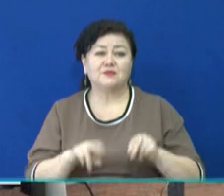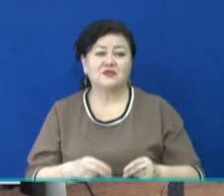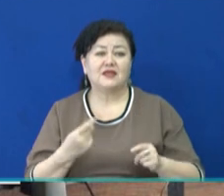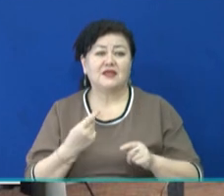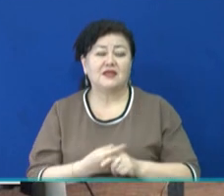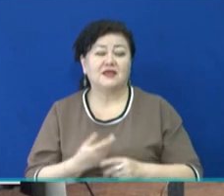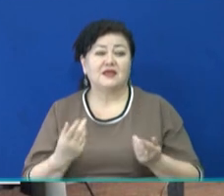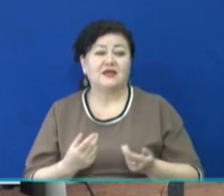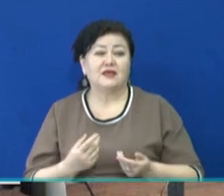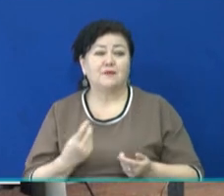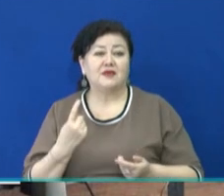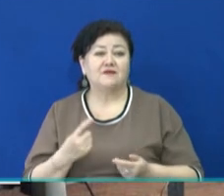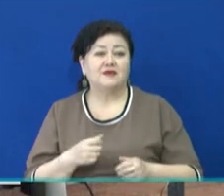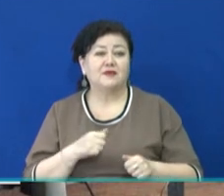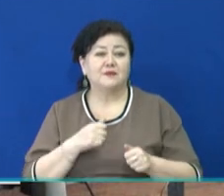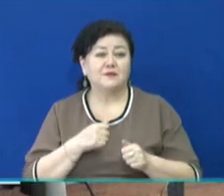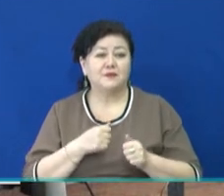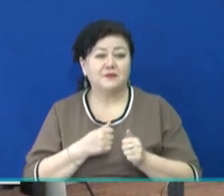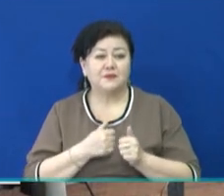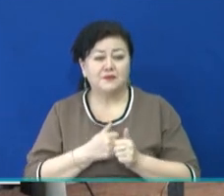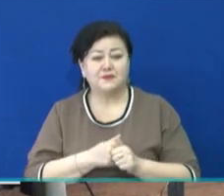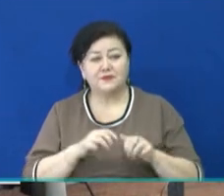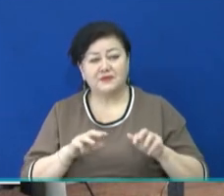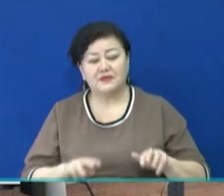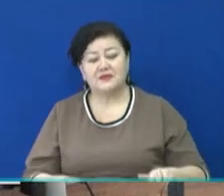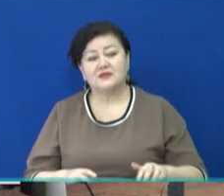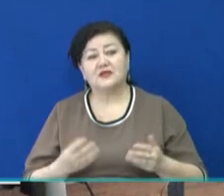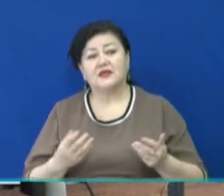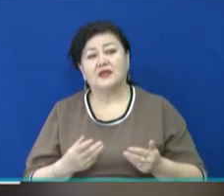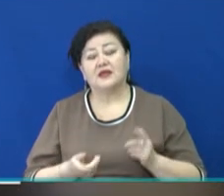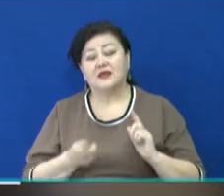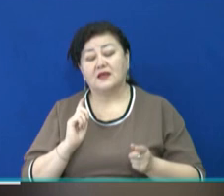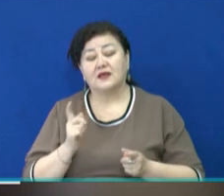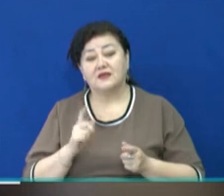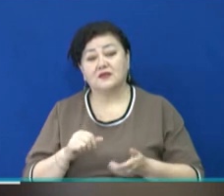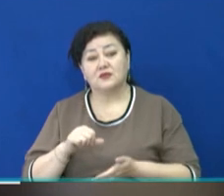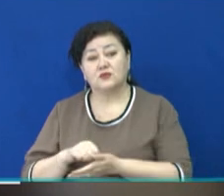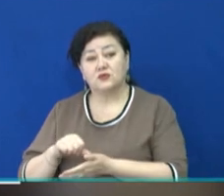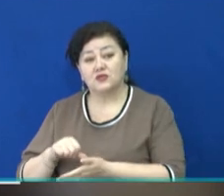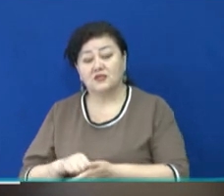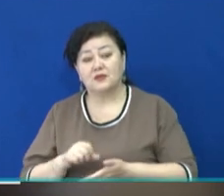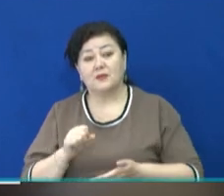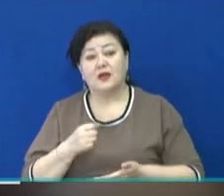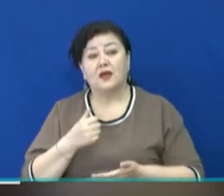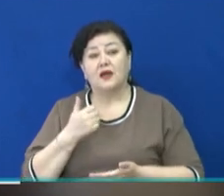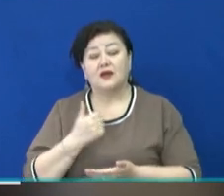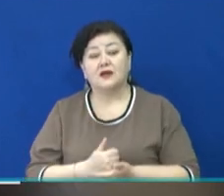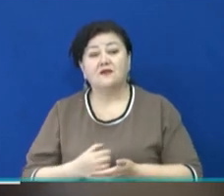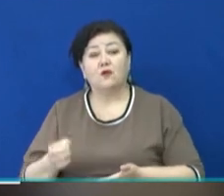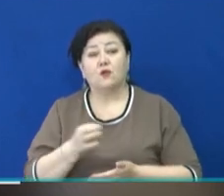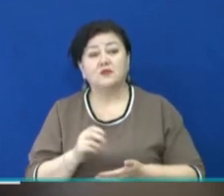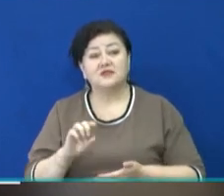премьер-министра Роман Скляр с утра провел заседание оперативного штаба в режиме видеоконференции с участием акима области Абай Нурлана